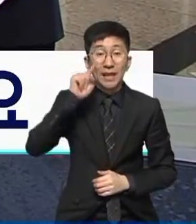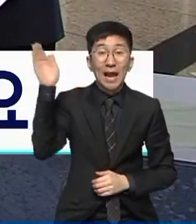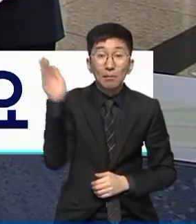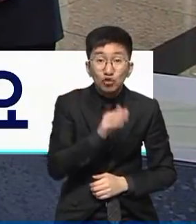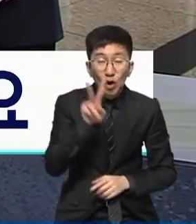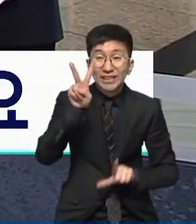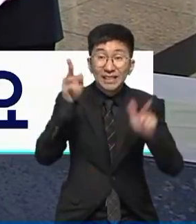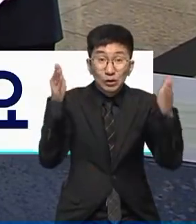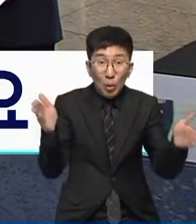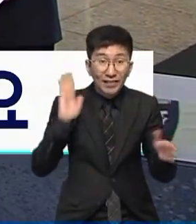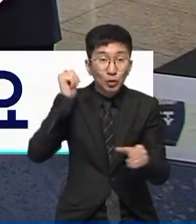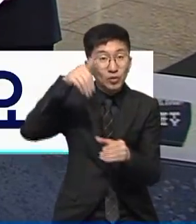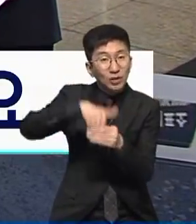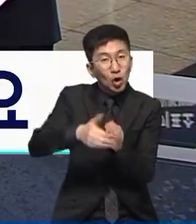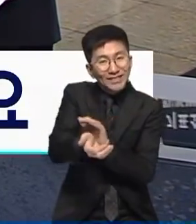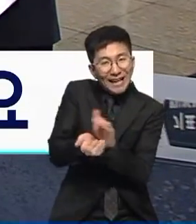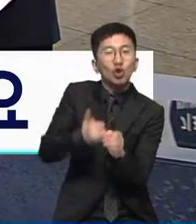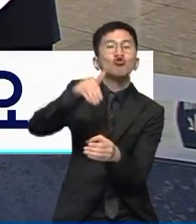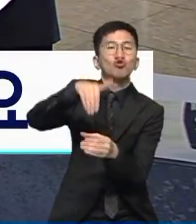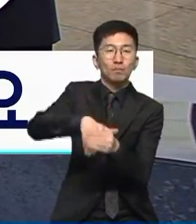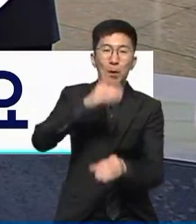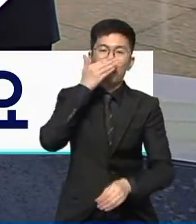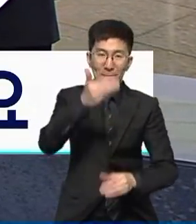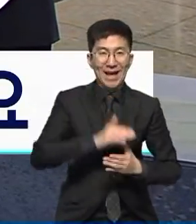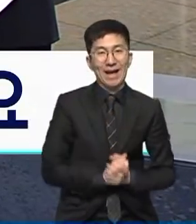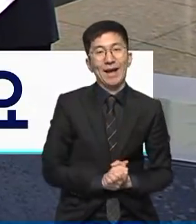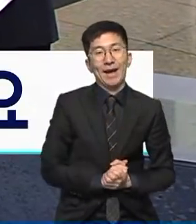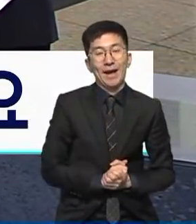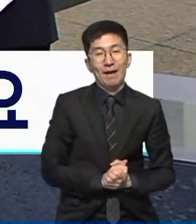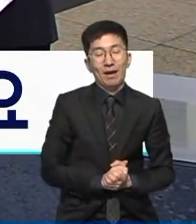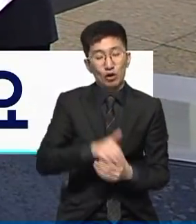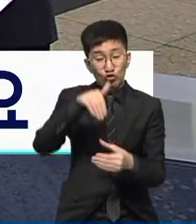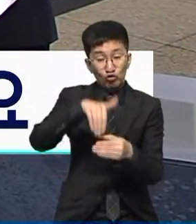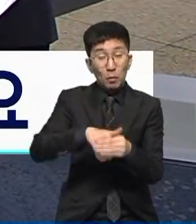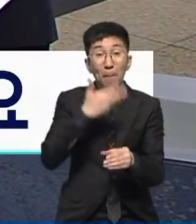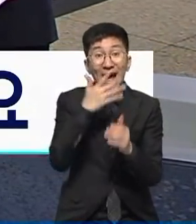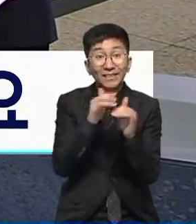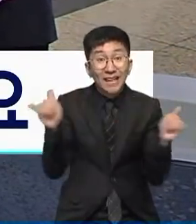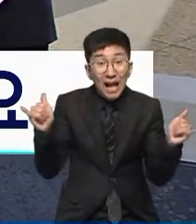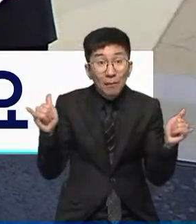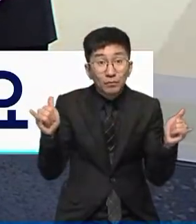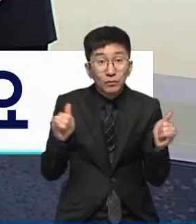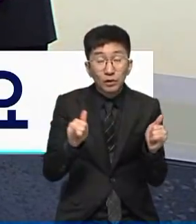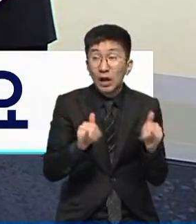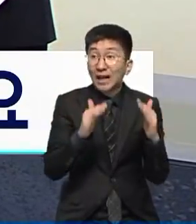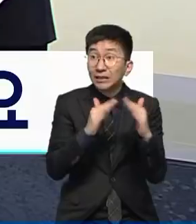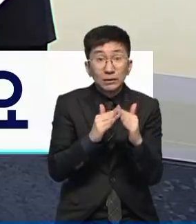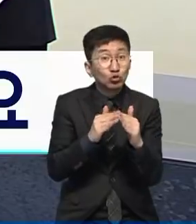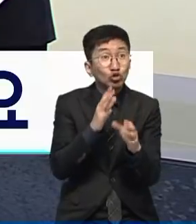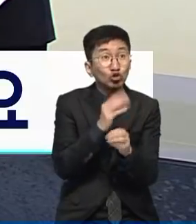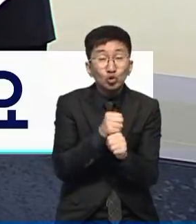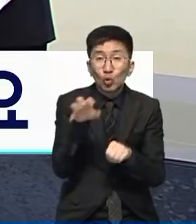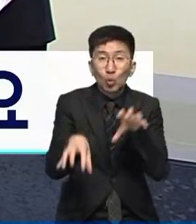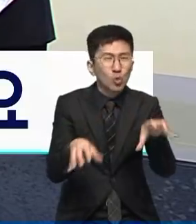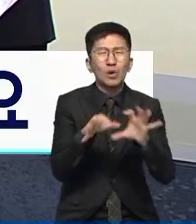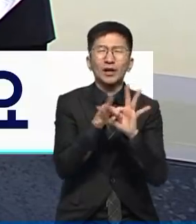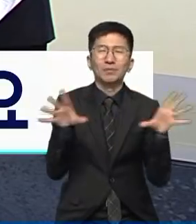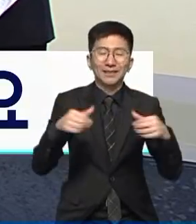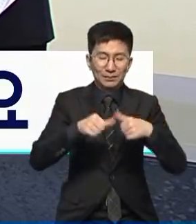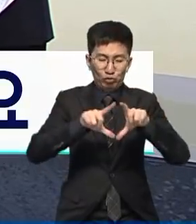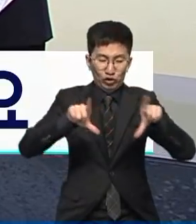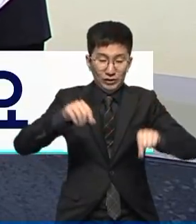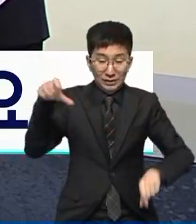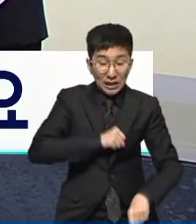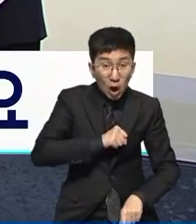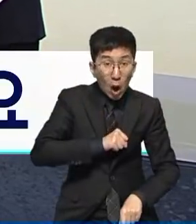내일부터 이틀 동안 대통령 선거 사전 투표를 할 수 있습니다. 유권자들은 주소지와 관계없이 신분증만 있으면 전국